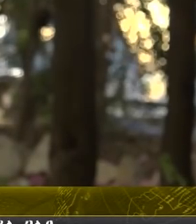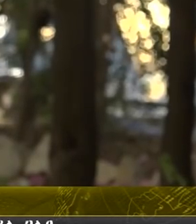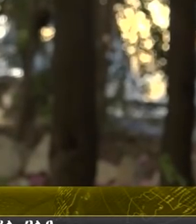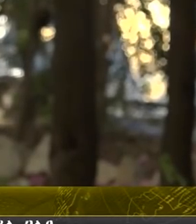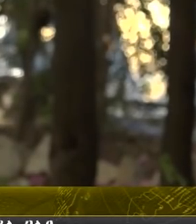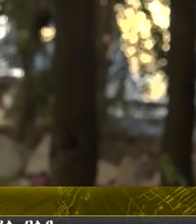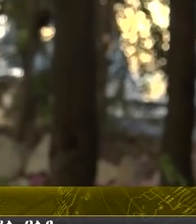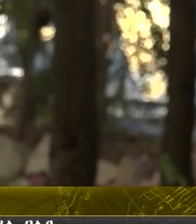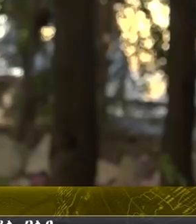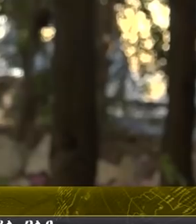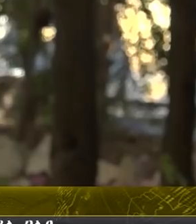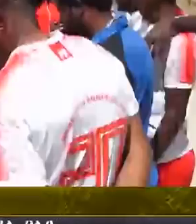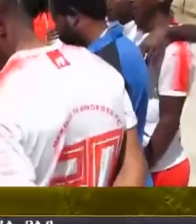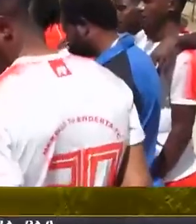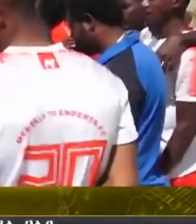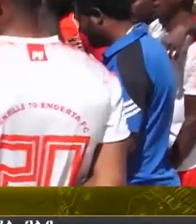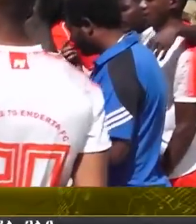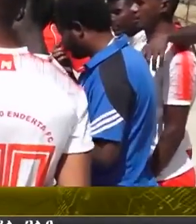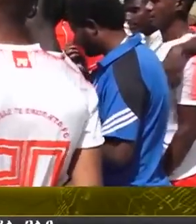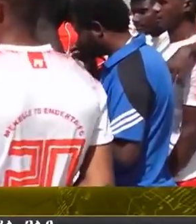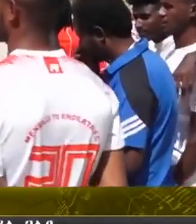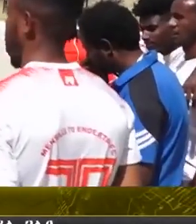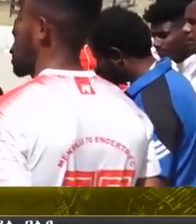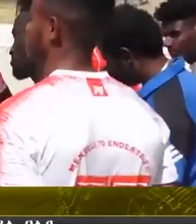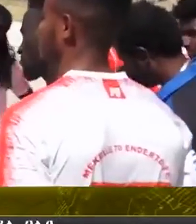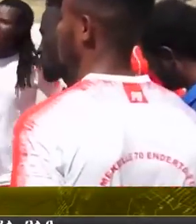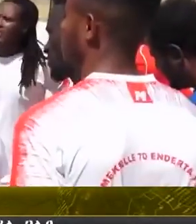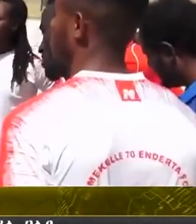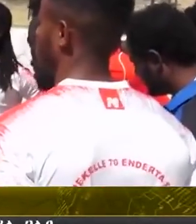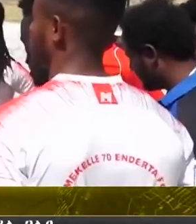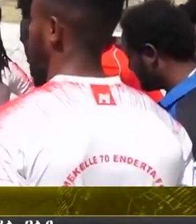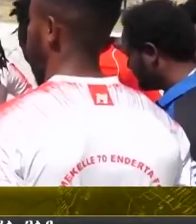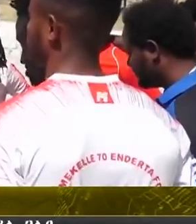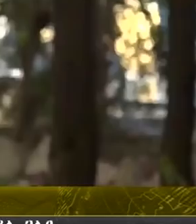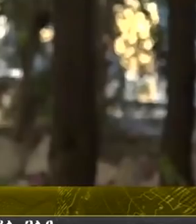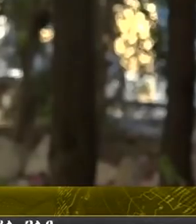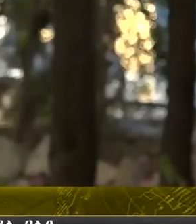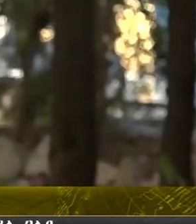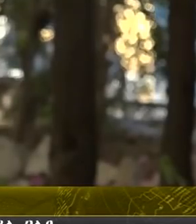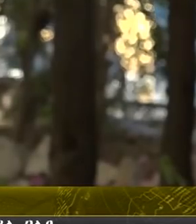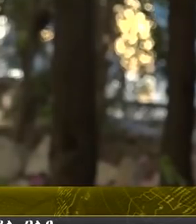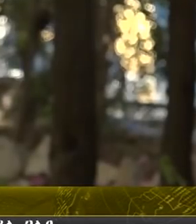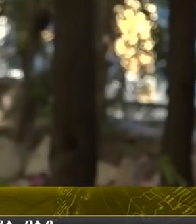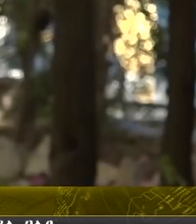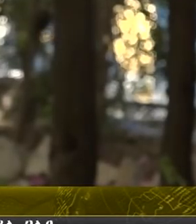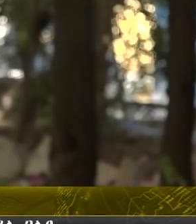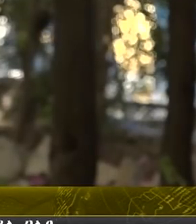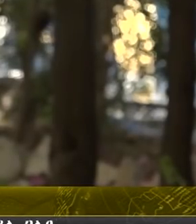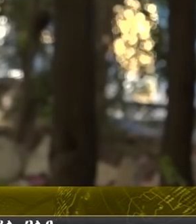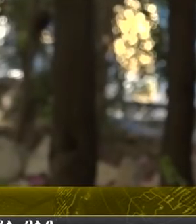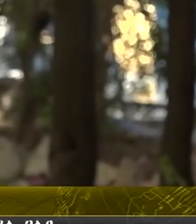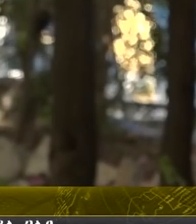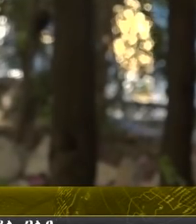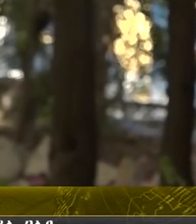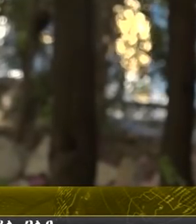ወላ ብትሬኒንግ ወላ ብገለ ላየለ ያ ና ክለብ ኣሰልጣኒ ኮይና ንመጀመርያ ግዜ እዩ ወላ መቐለ 70